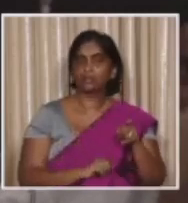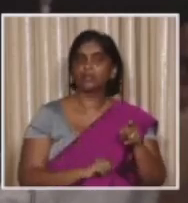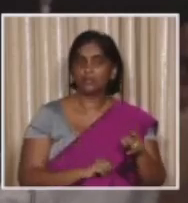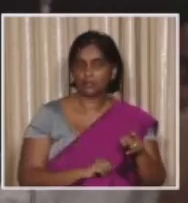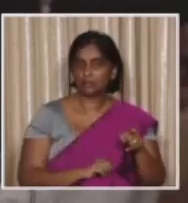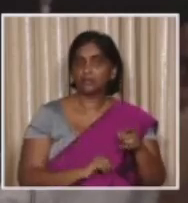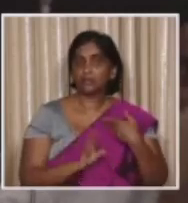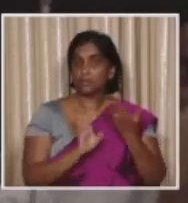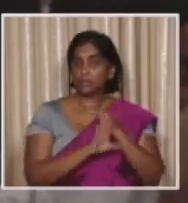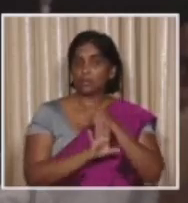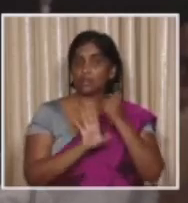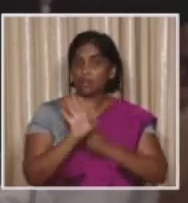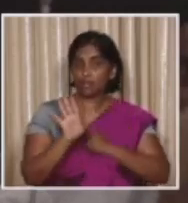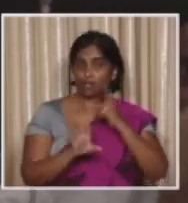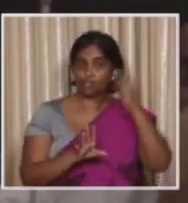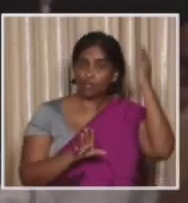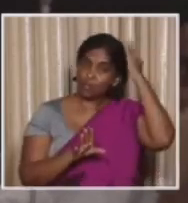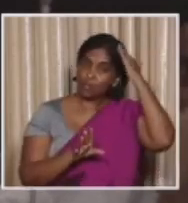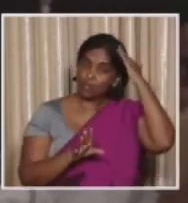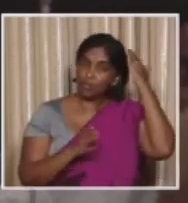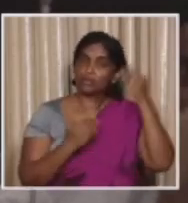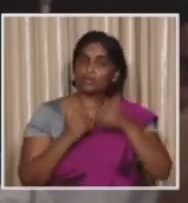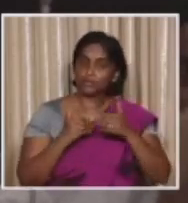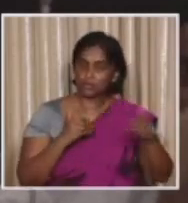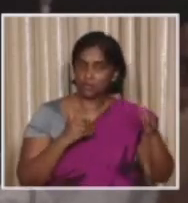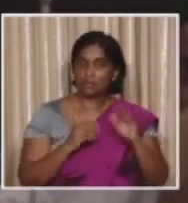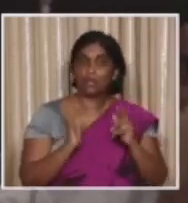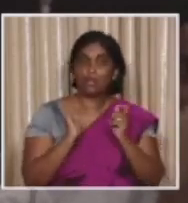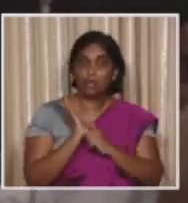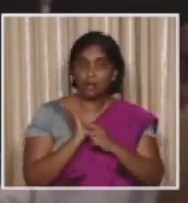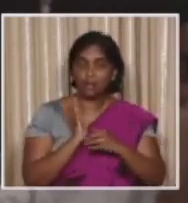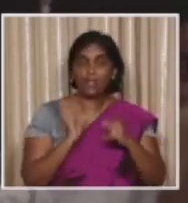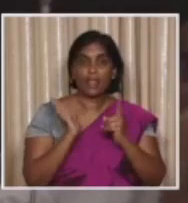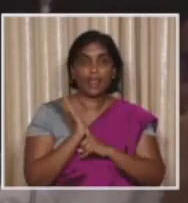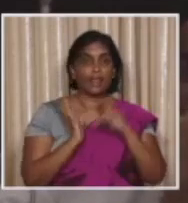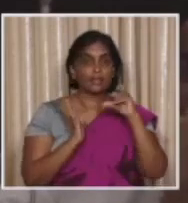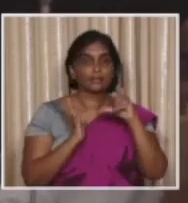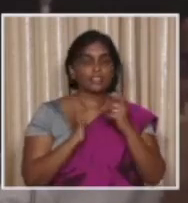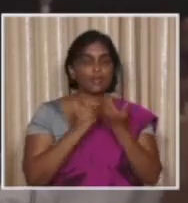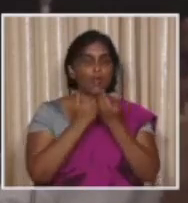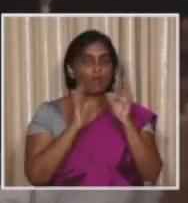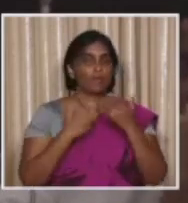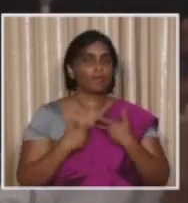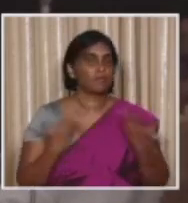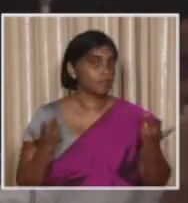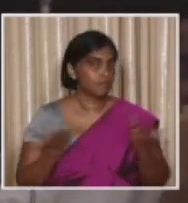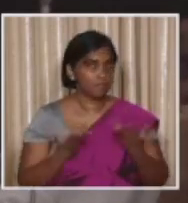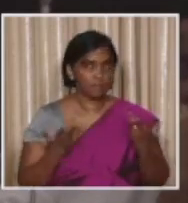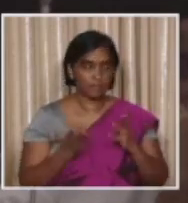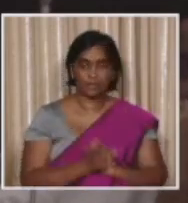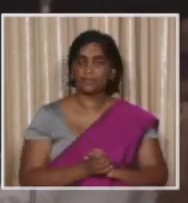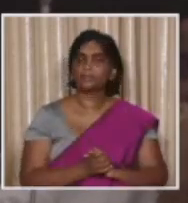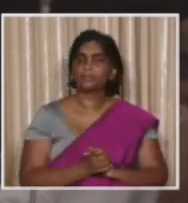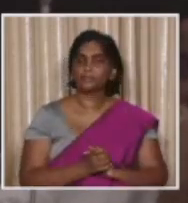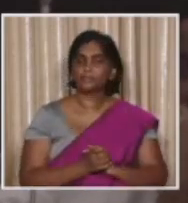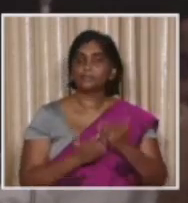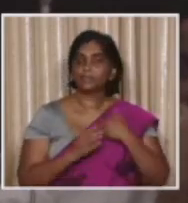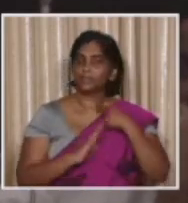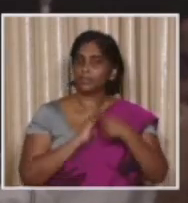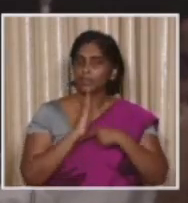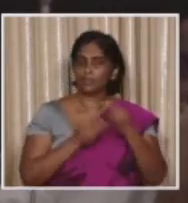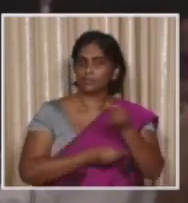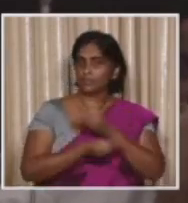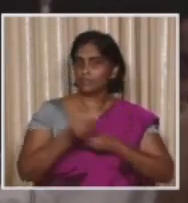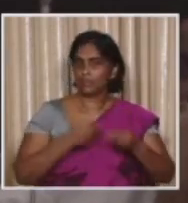අපිට පහුගිය අවුරුද්දේ මුල කාලේ ඉඳලා ණයවර ලිපියක් විවෘත කරගන්න බැරුණා මූලාසනයේ මන්ත්‍රීතුමනි. අපේ රටේ